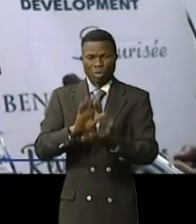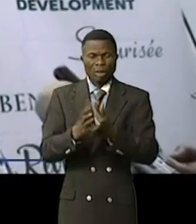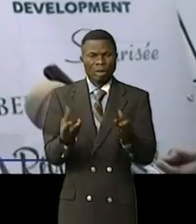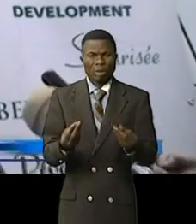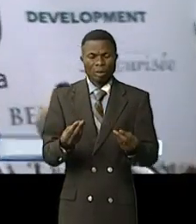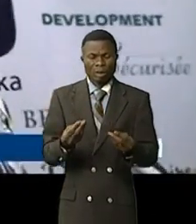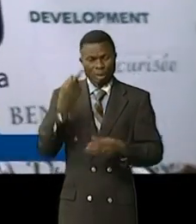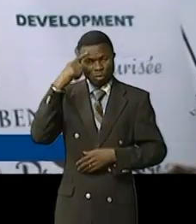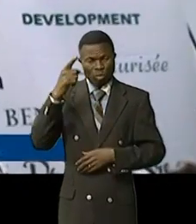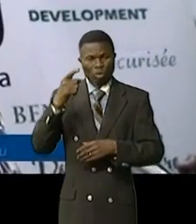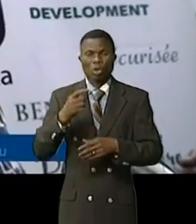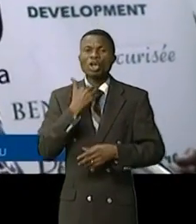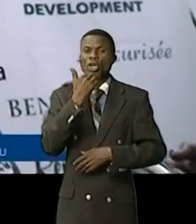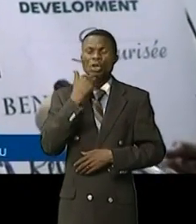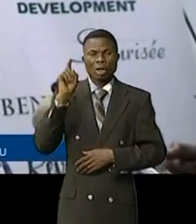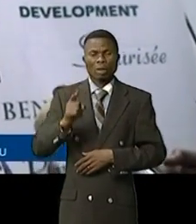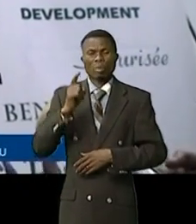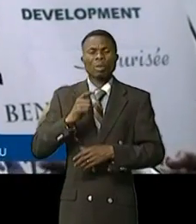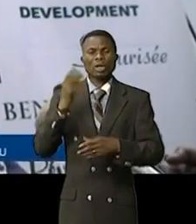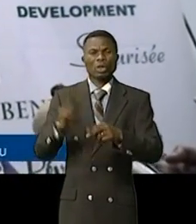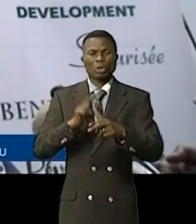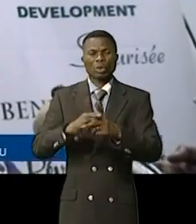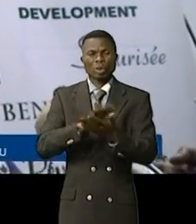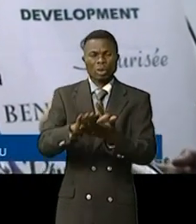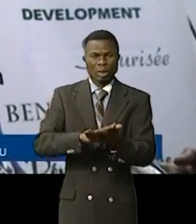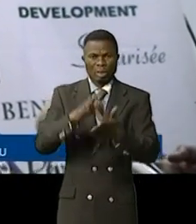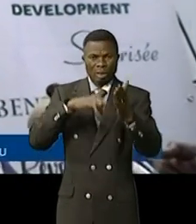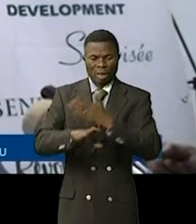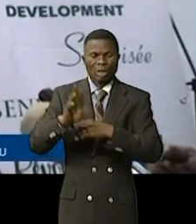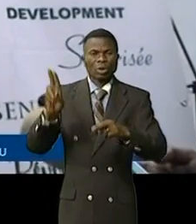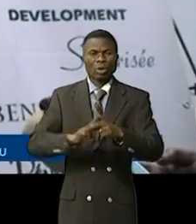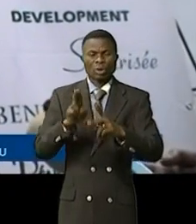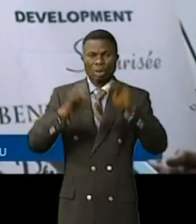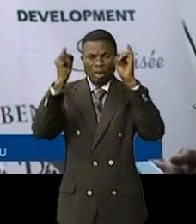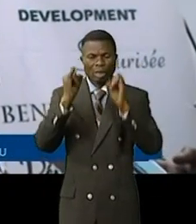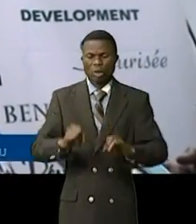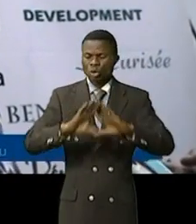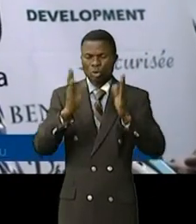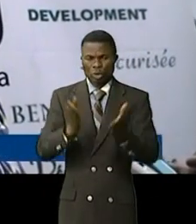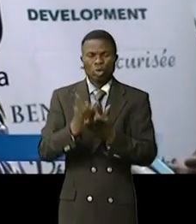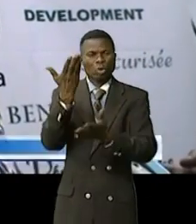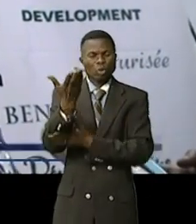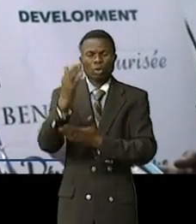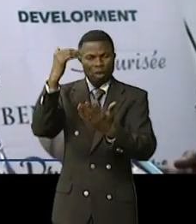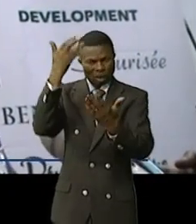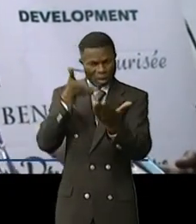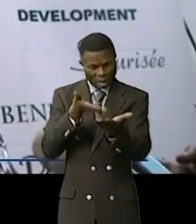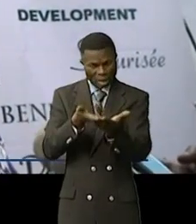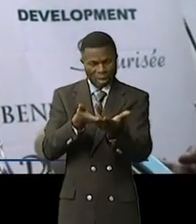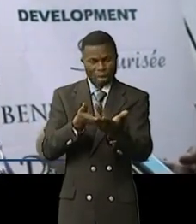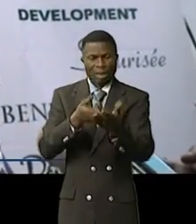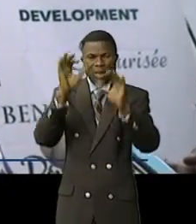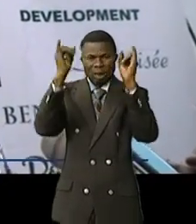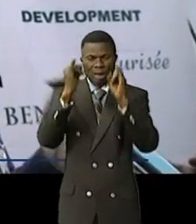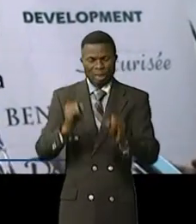pour quelqu'un, un homme d'affaires qui veut faire du ciment, il n'a qu'à entrer dans l'application et il verra toutes les commandes de la République démocratique du Congo. À lui